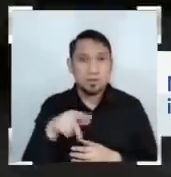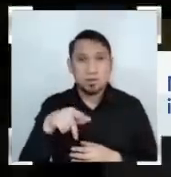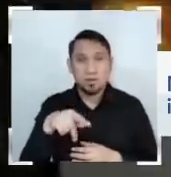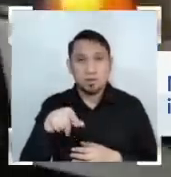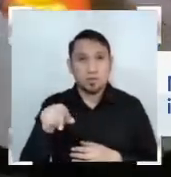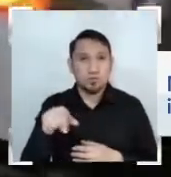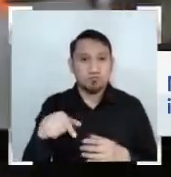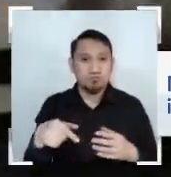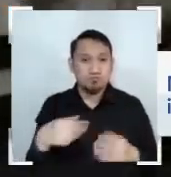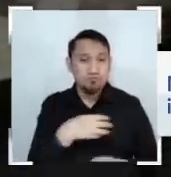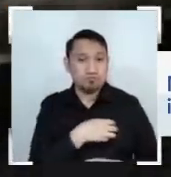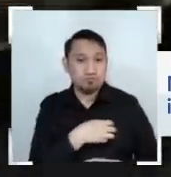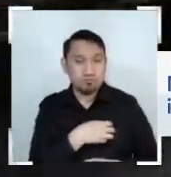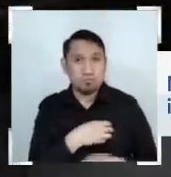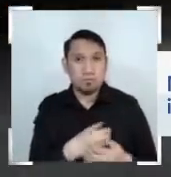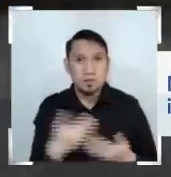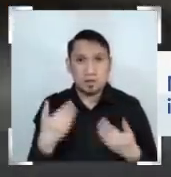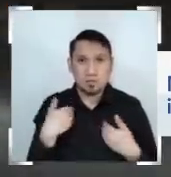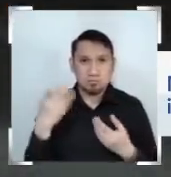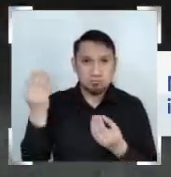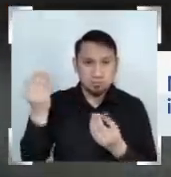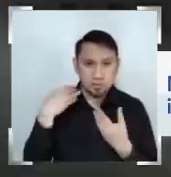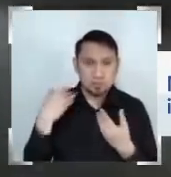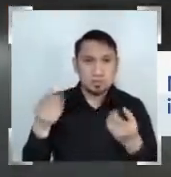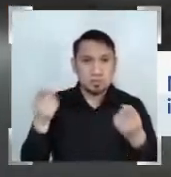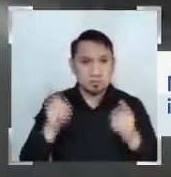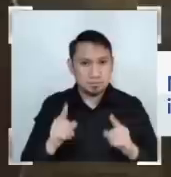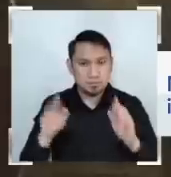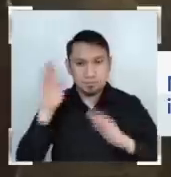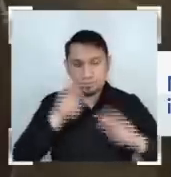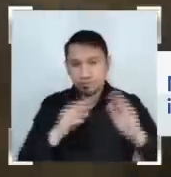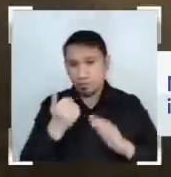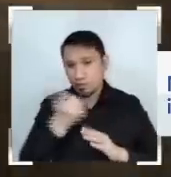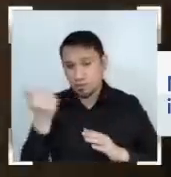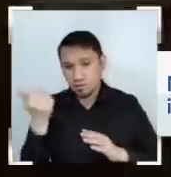Group. May natatanggap din silang report na may ganito rin problema sa iba pang bahagi ng bansa.